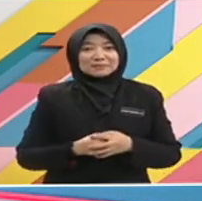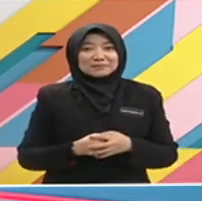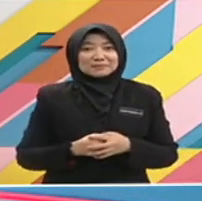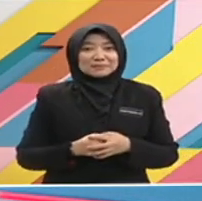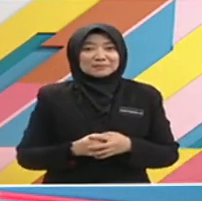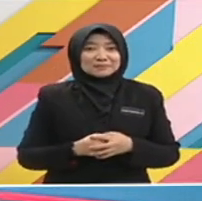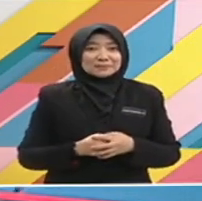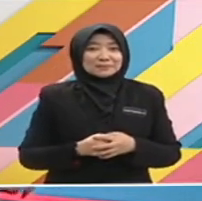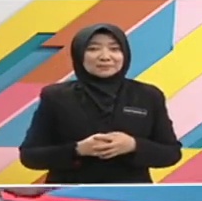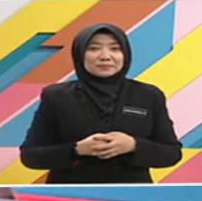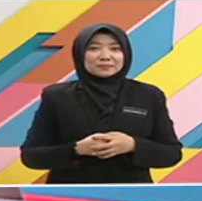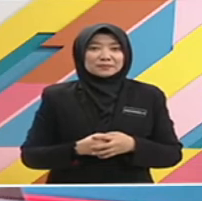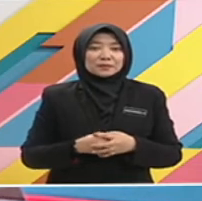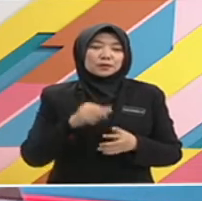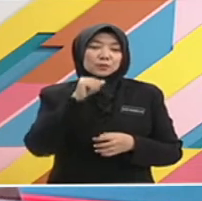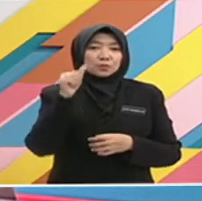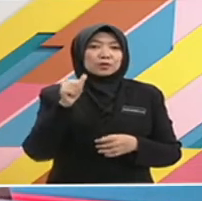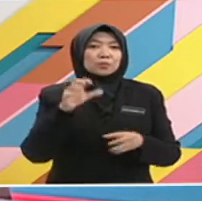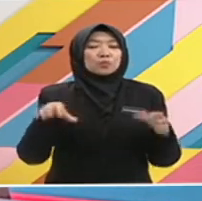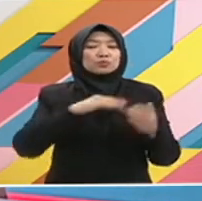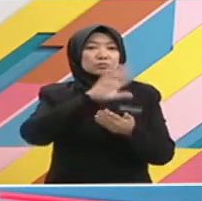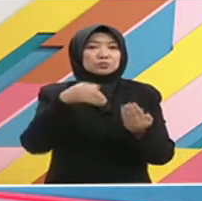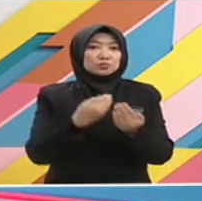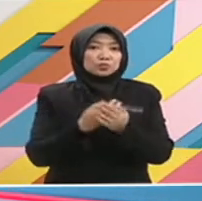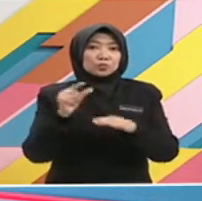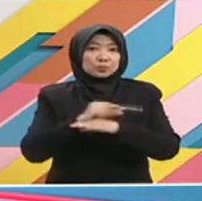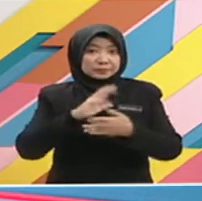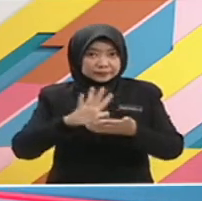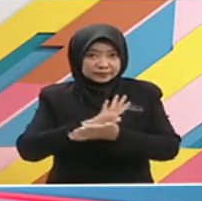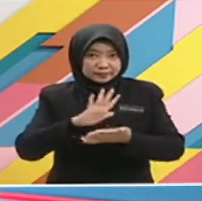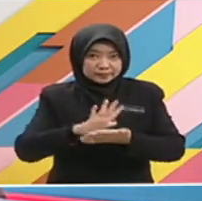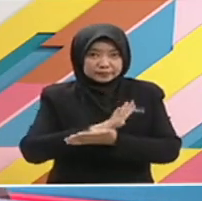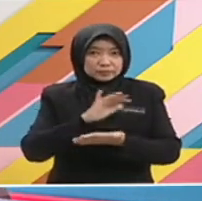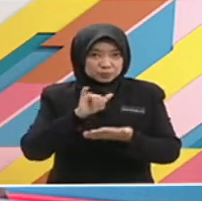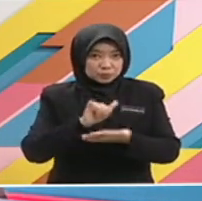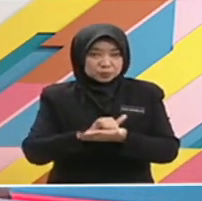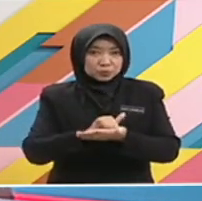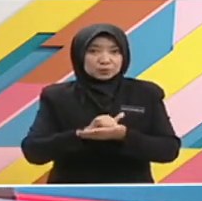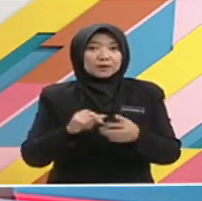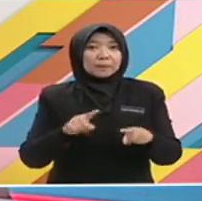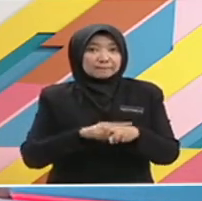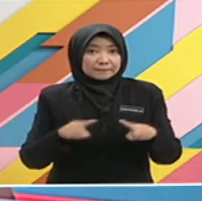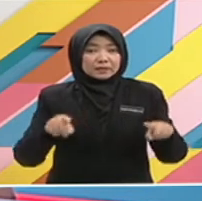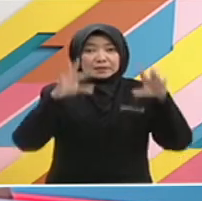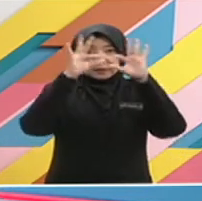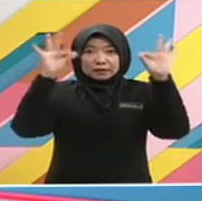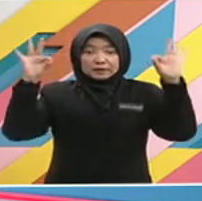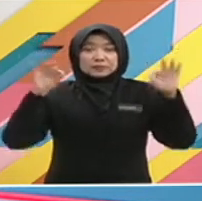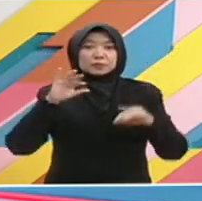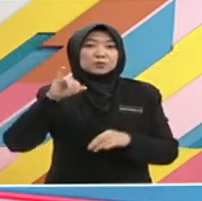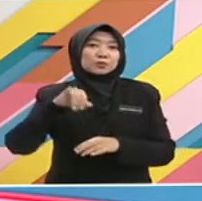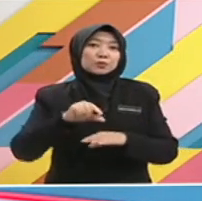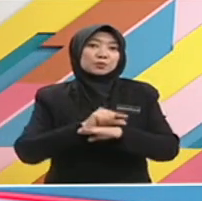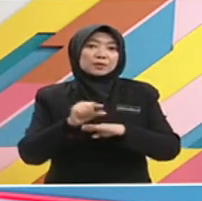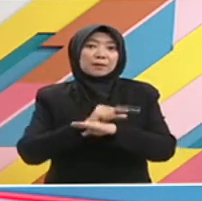perlukan, kita bukan semua kita akan buat gunakan kertas yang ini. Baik. Tapi kita juga akan buat hiasan ini menggunakan bentuk. Ya.